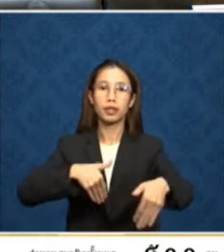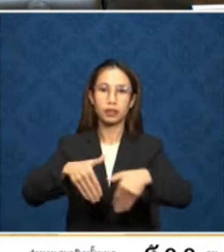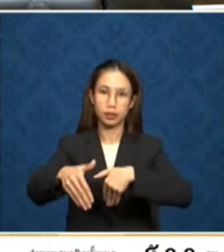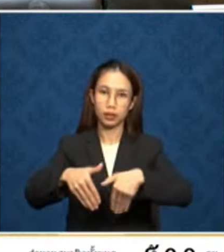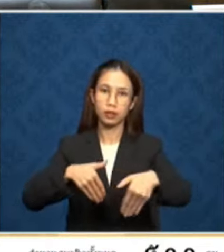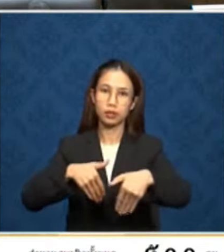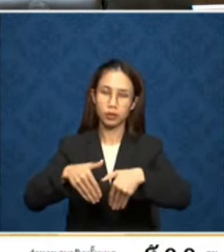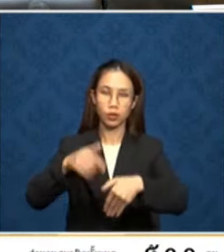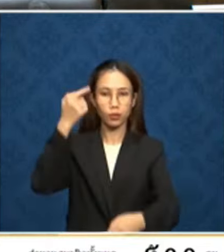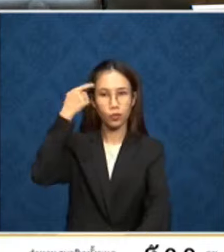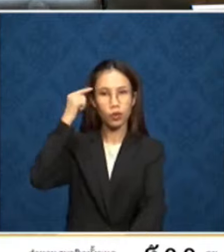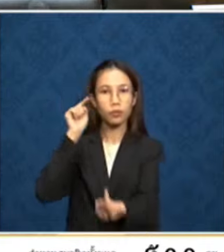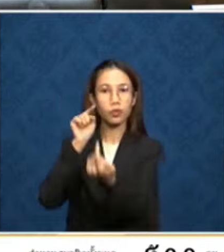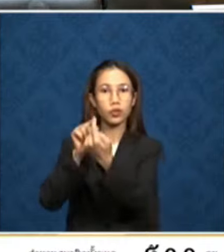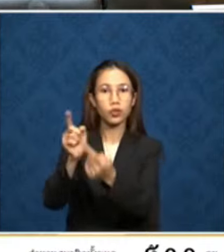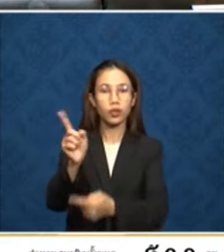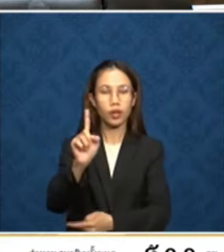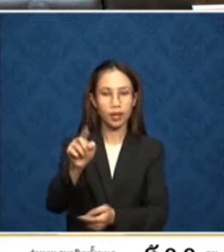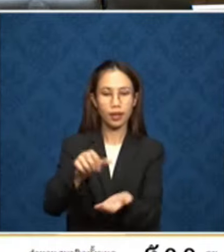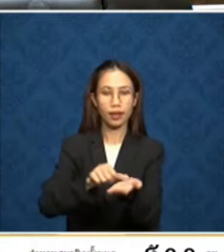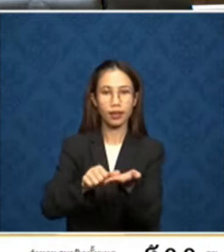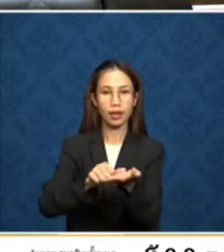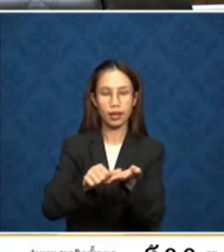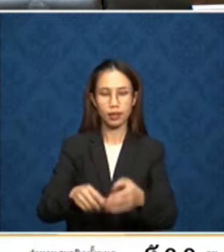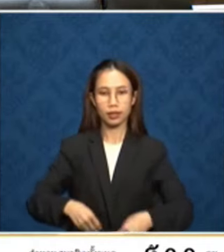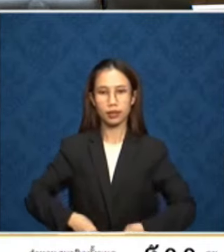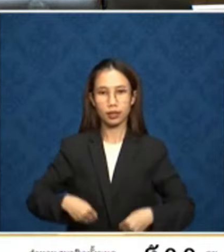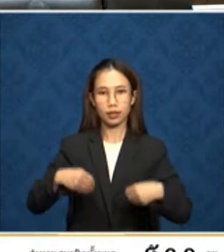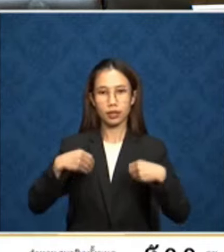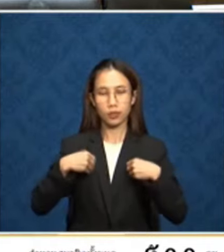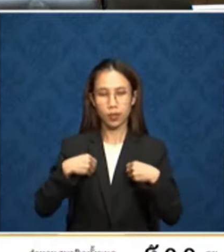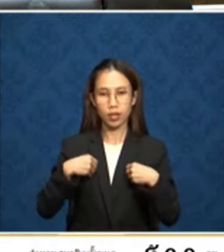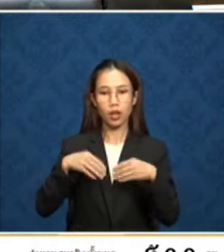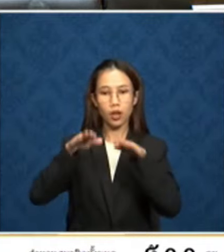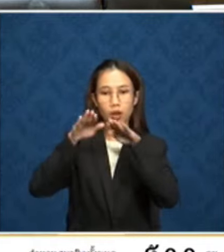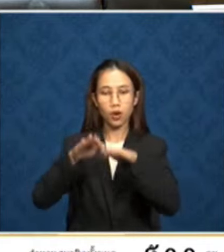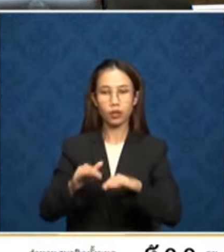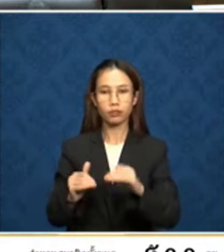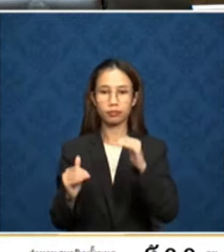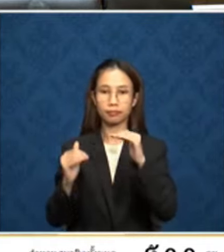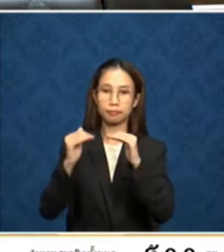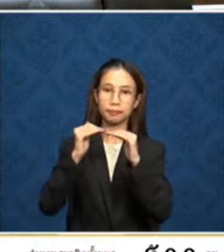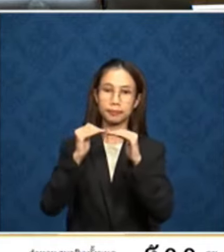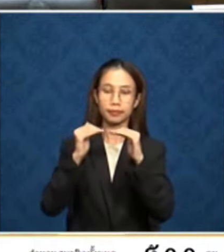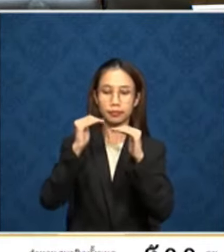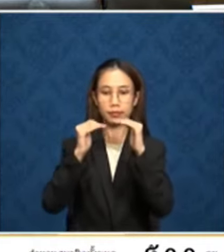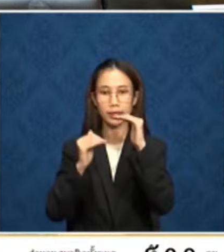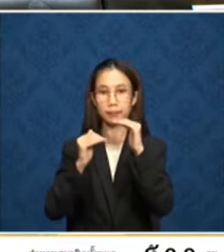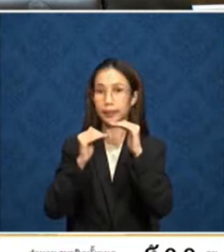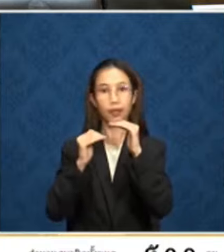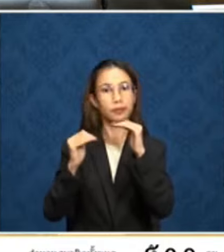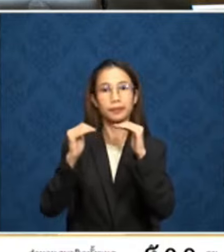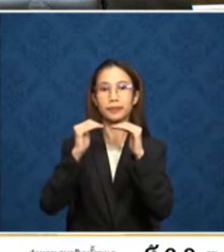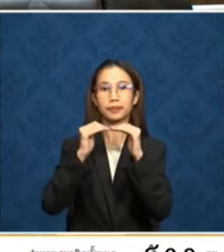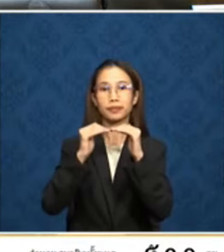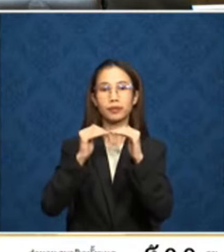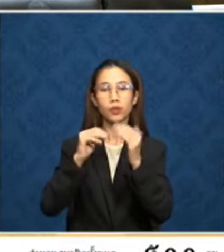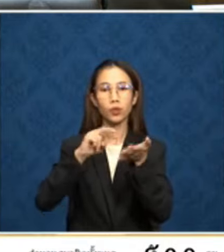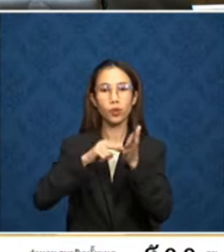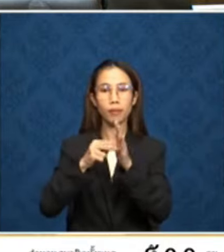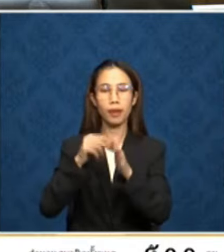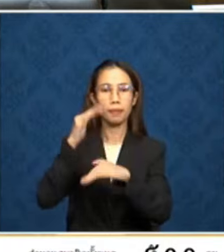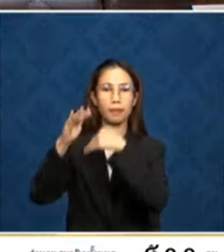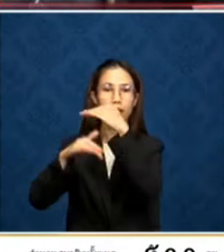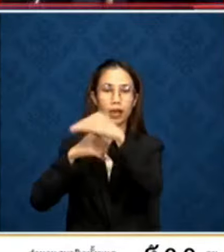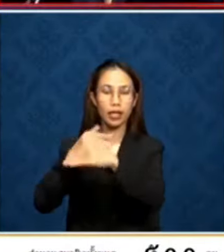โดยมีวัตถุประสงค์เพื่อปรับปรุงคุณภาพชีวิตและลดความเหลื่อมล้ำซึ่งนั่นหมายรวมถึงการพัฒนาระบบขน